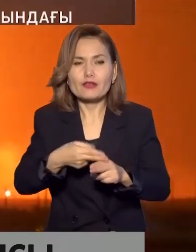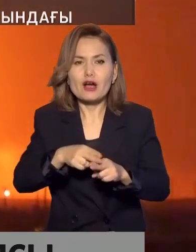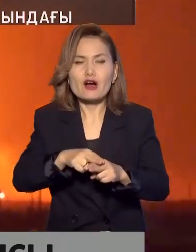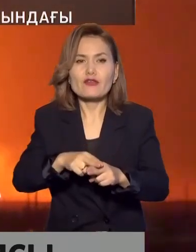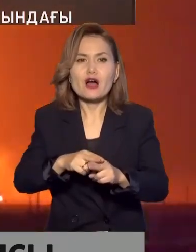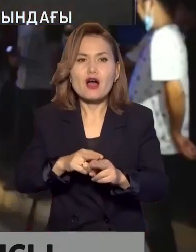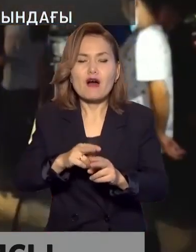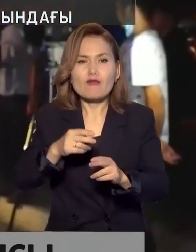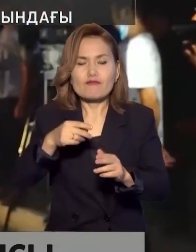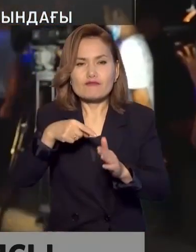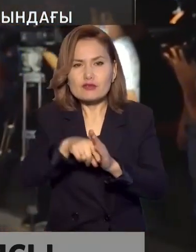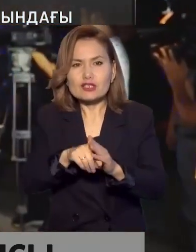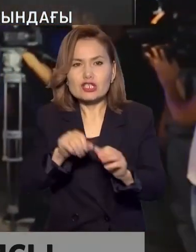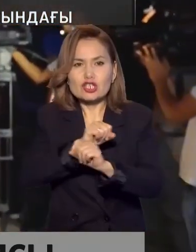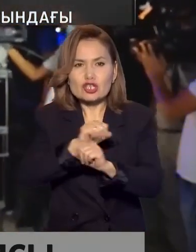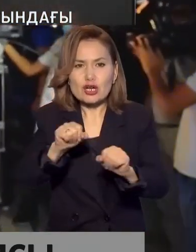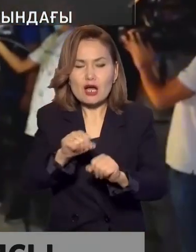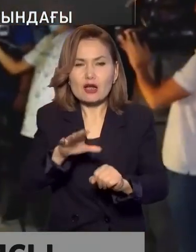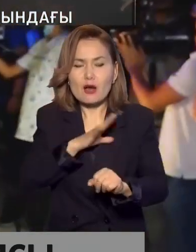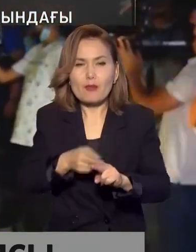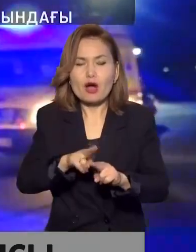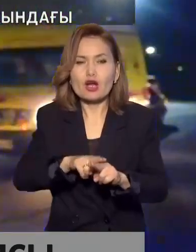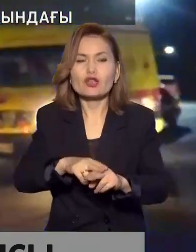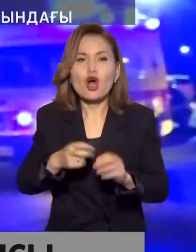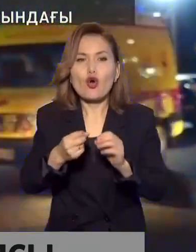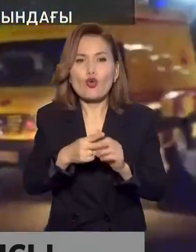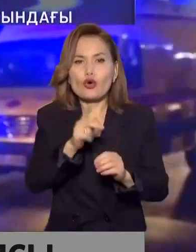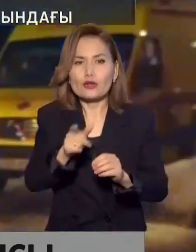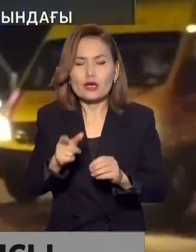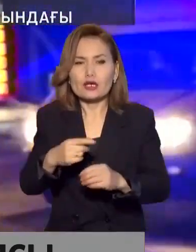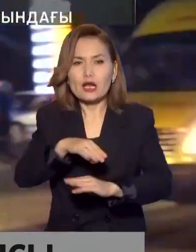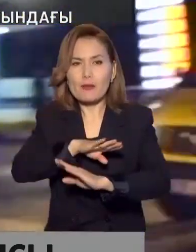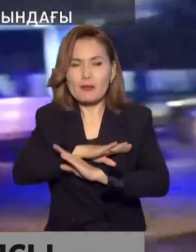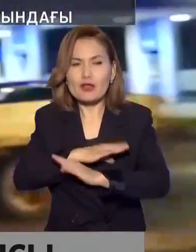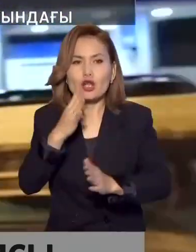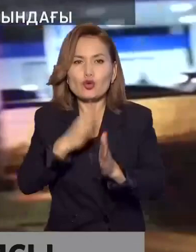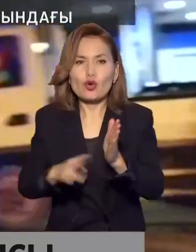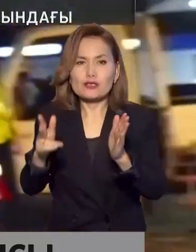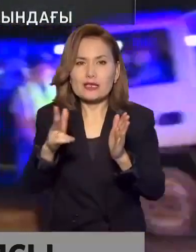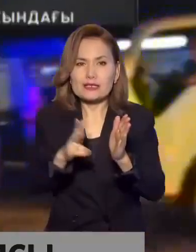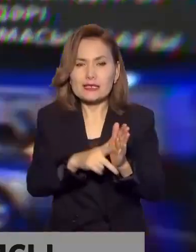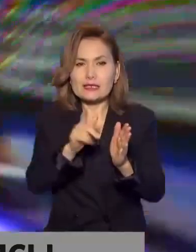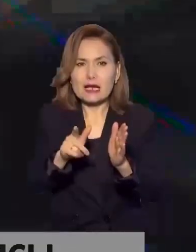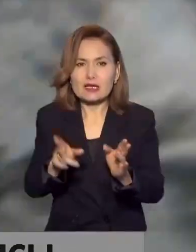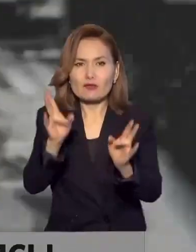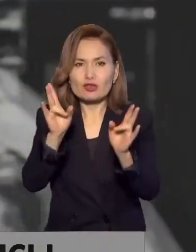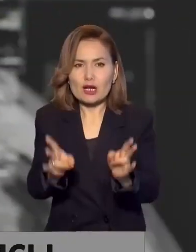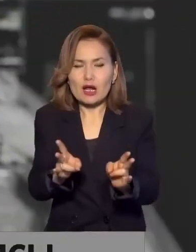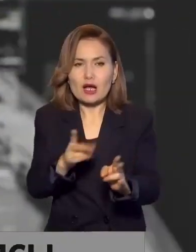қоймалардың бірінде жарылыс болды. 13 адам қаза тауып, 98 азамат жарақат алды.